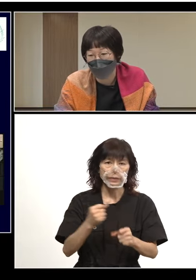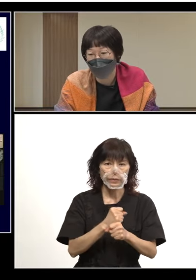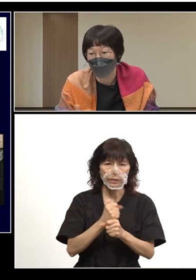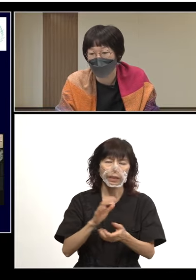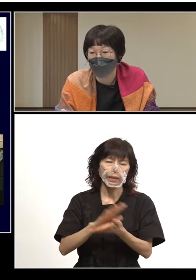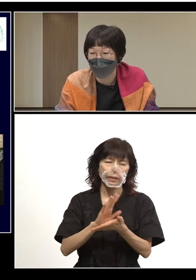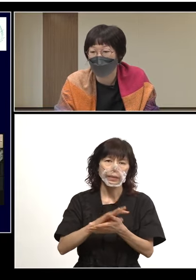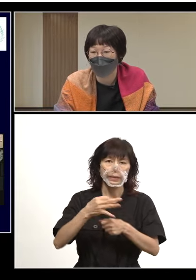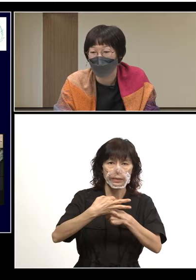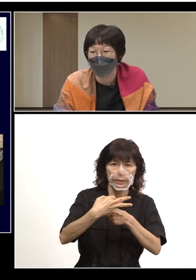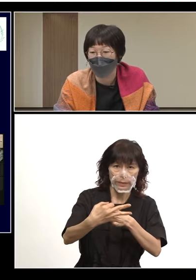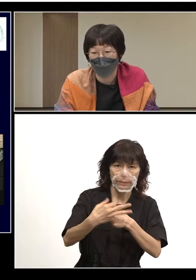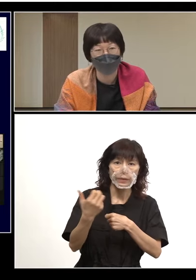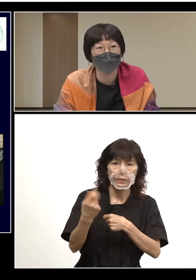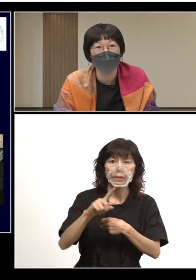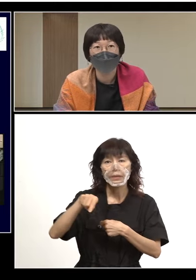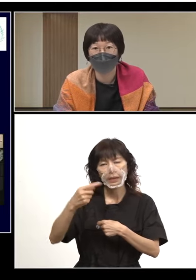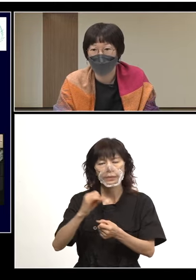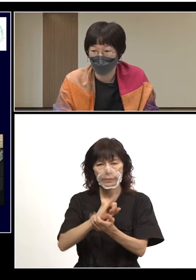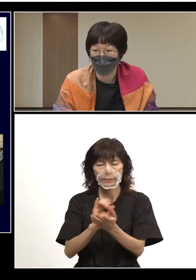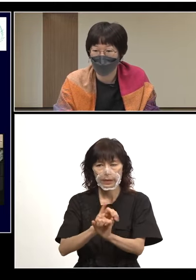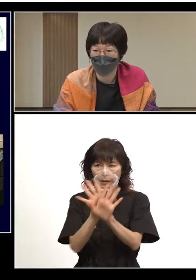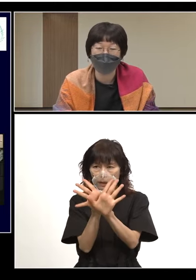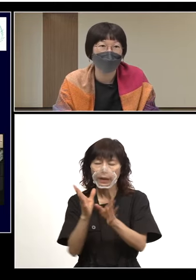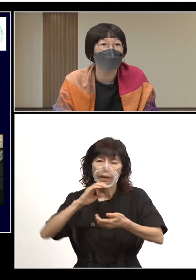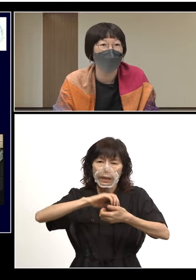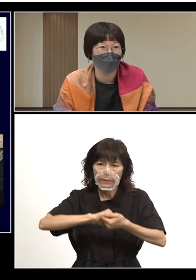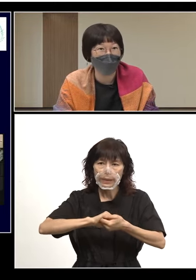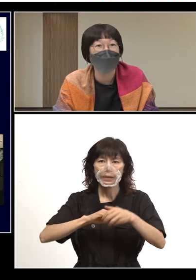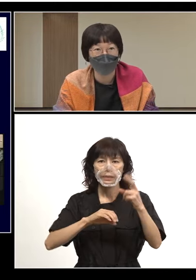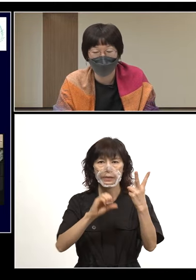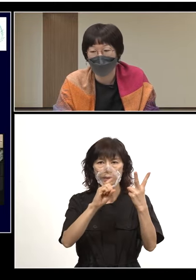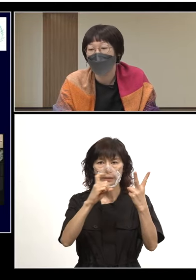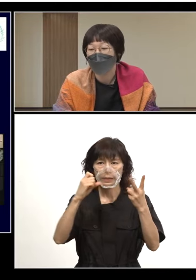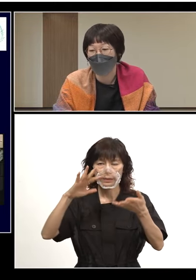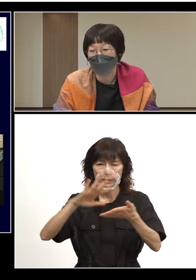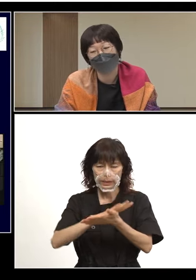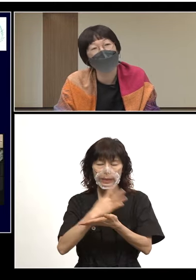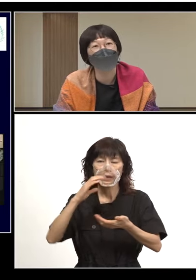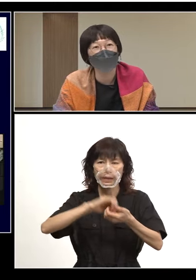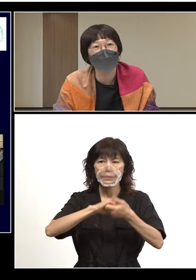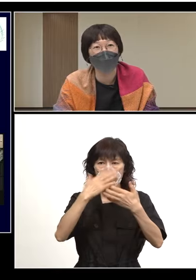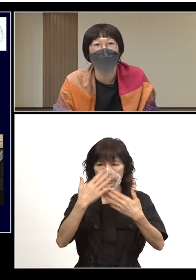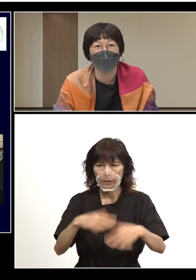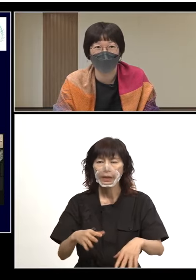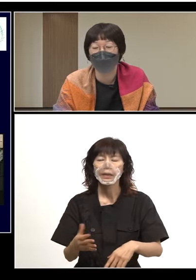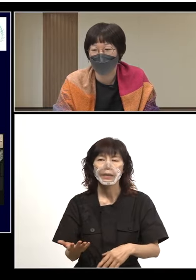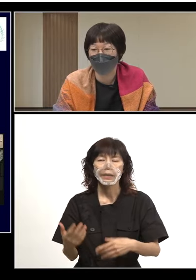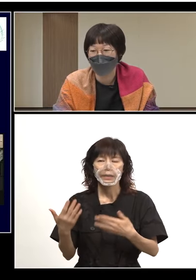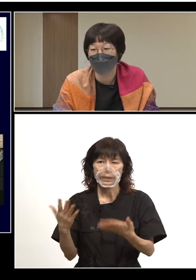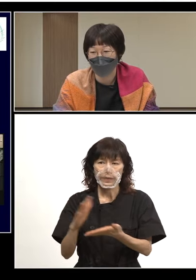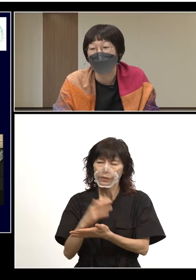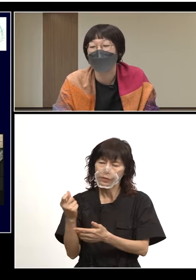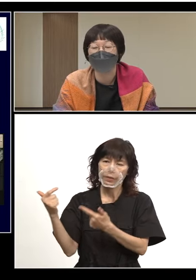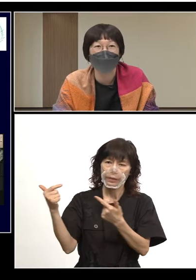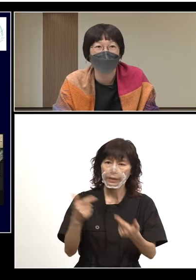三年啦。咁同時間亦都同無限量做咗唔同嘅合作。2019年佢哋第一屆做咗啦。咁啊，今年亦都剛巧繼續同佢哋做緊一